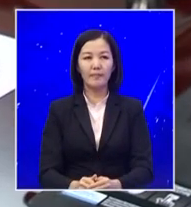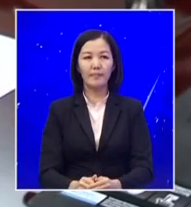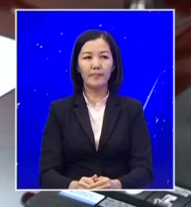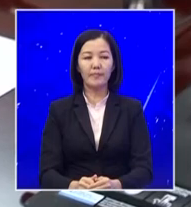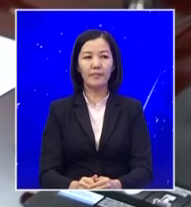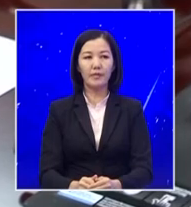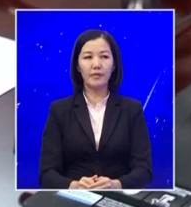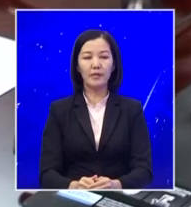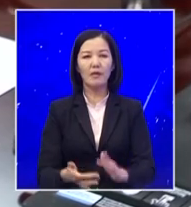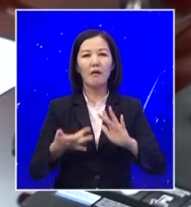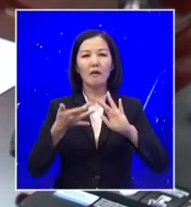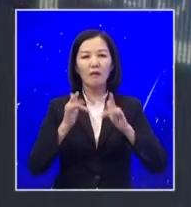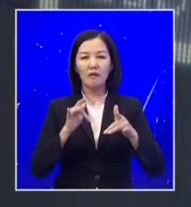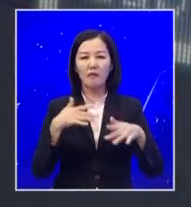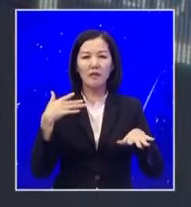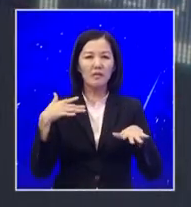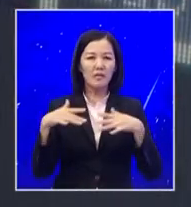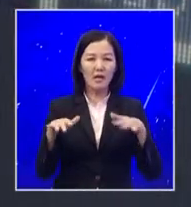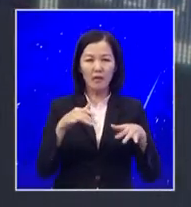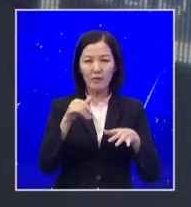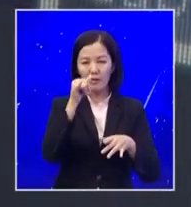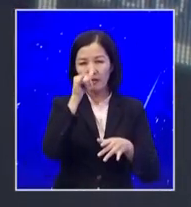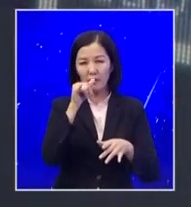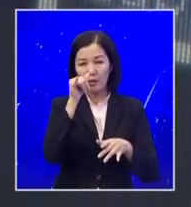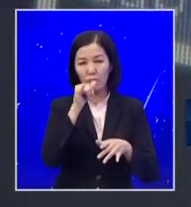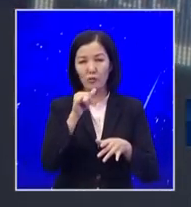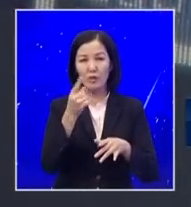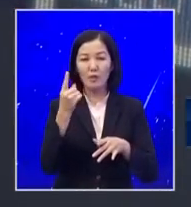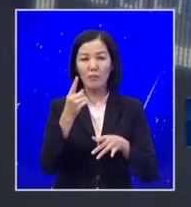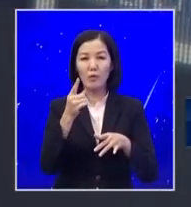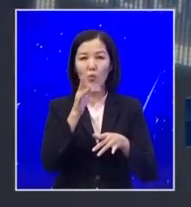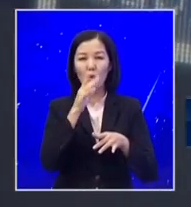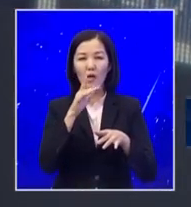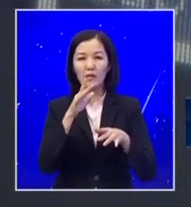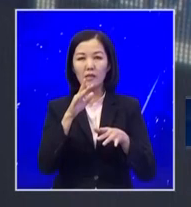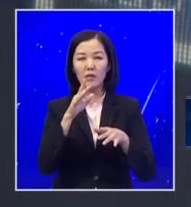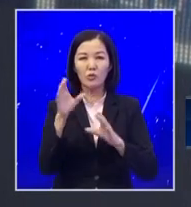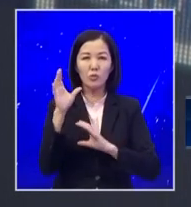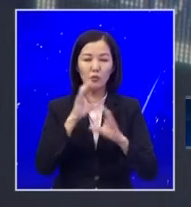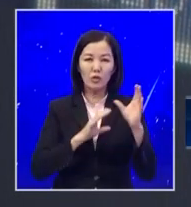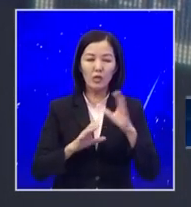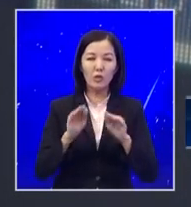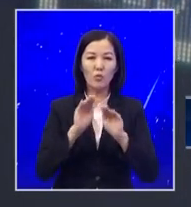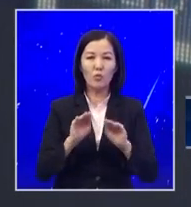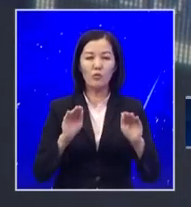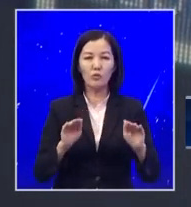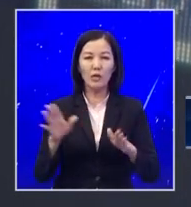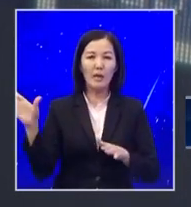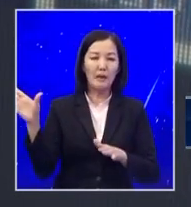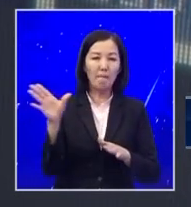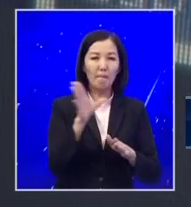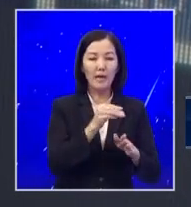Интернет жүйесі көтермей жатыр. Бір уақытта студенттер де оқушылар да